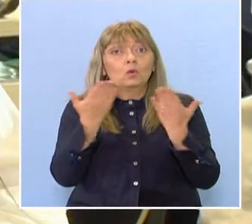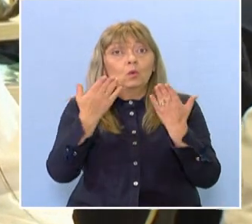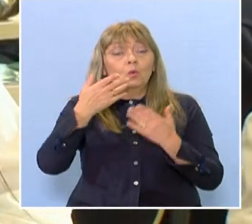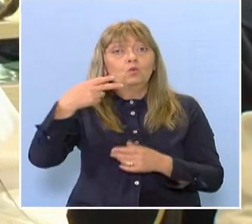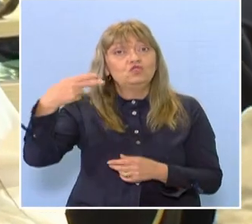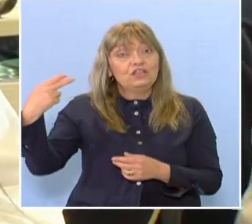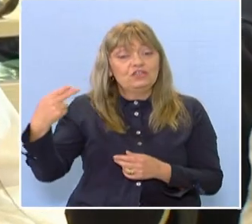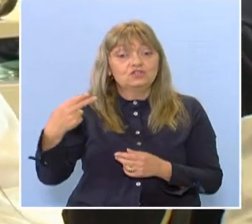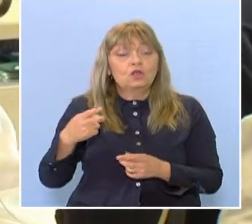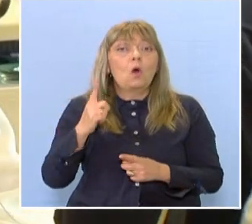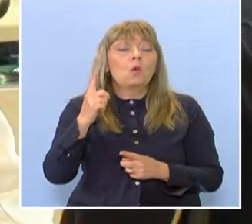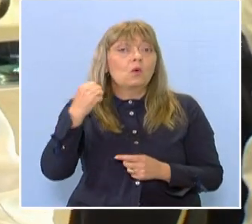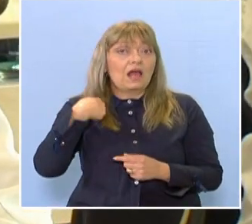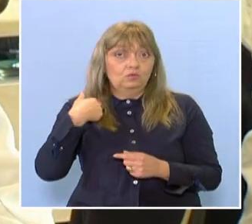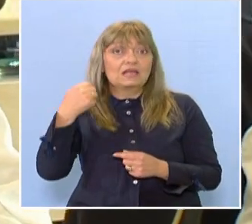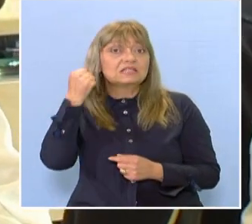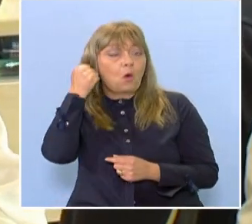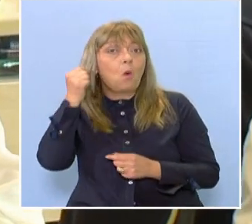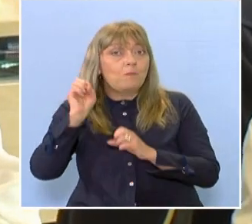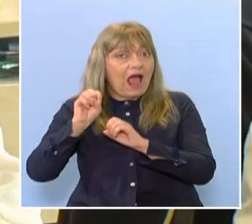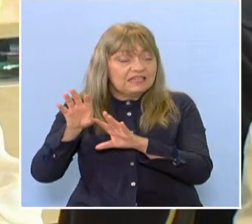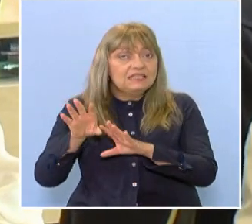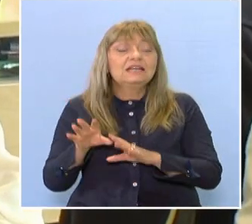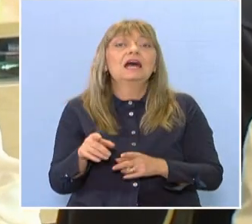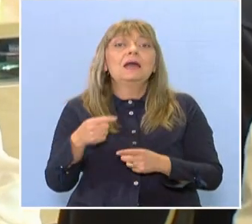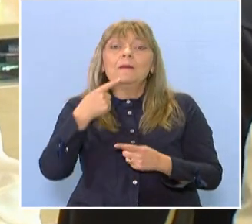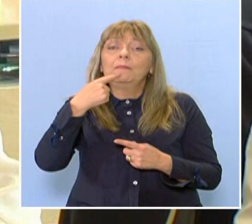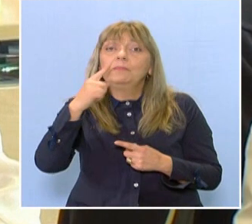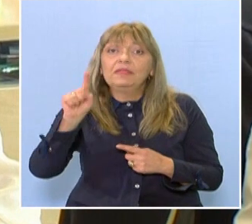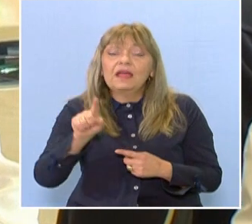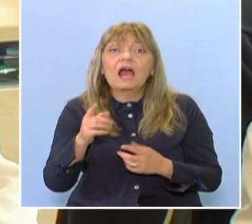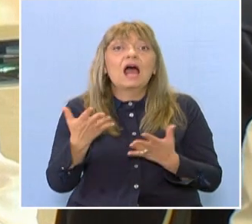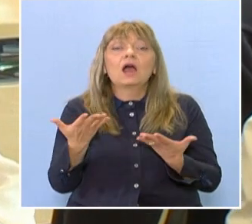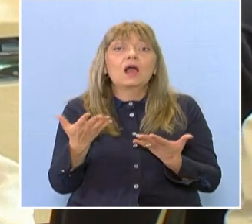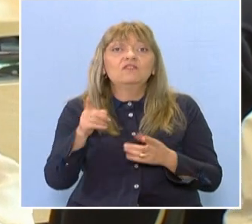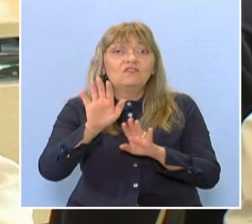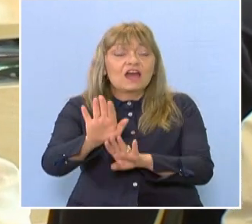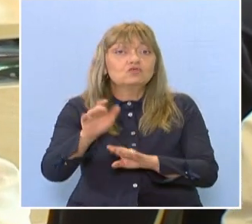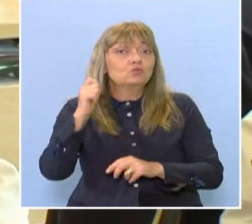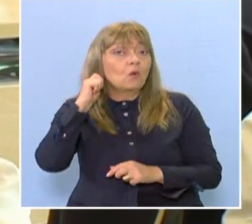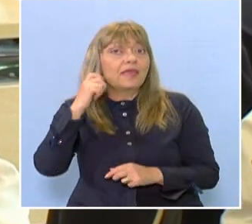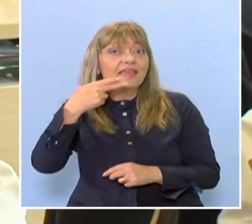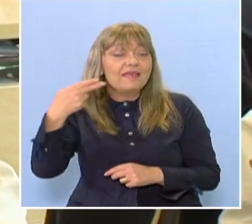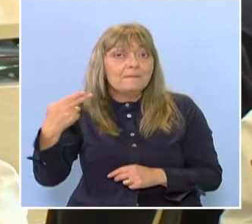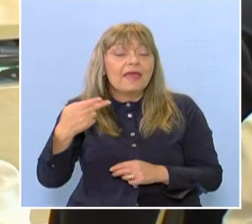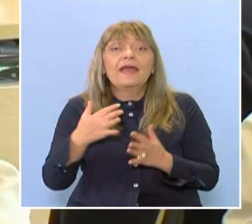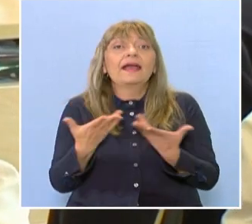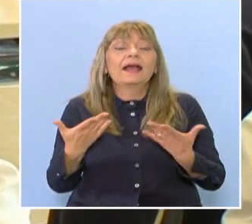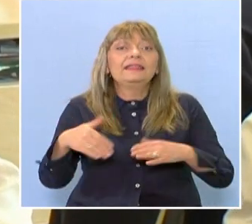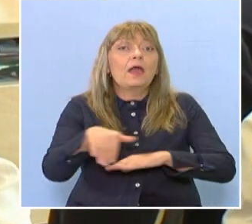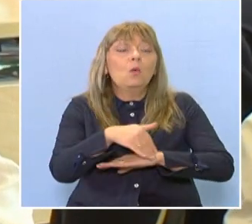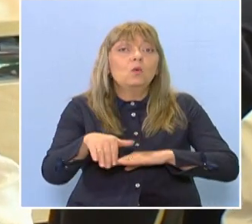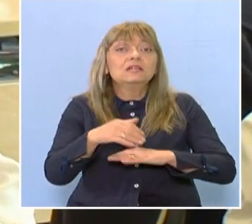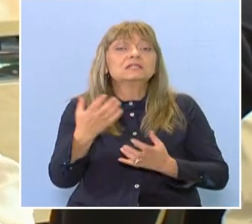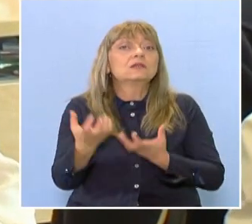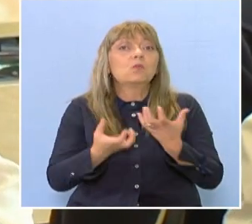ме попитаха за име. Попитаха ме къде е улицата, на къде е пожара. И аз